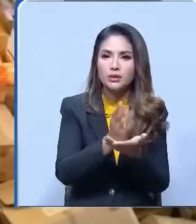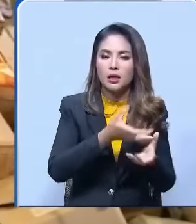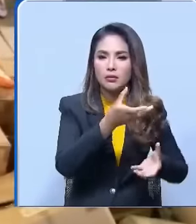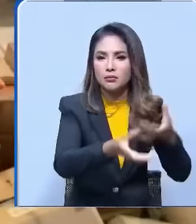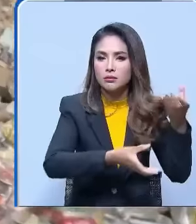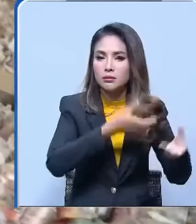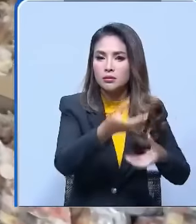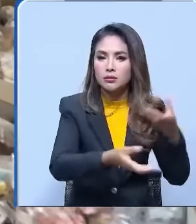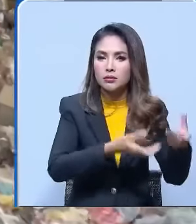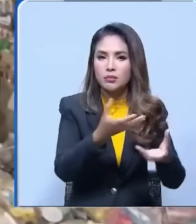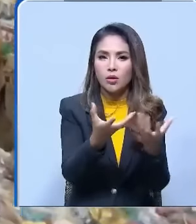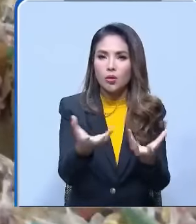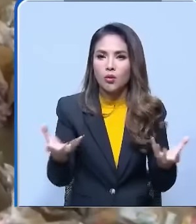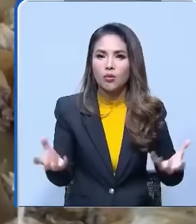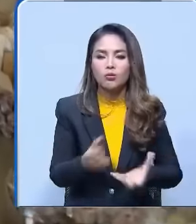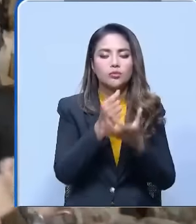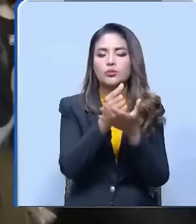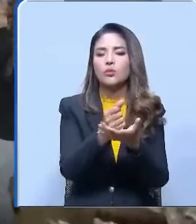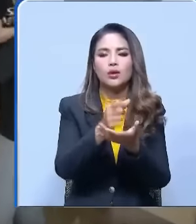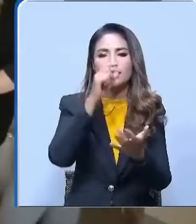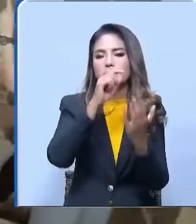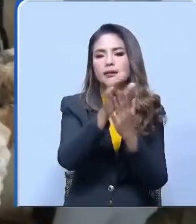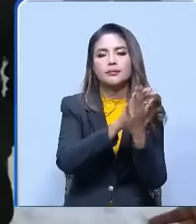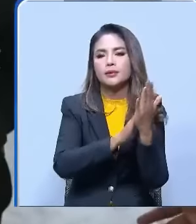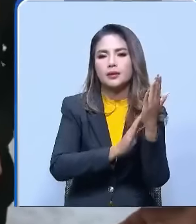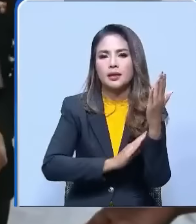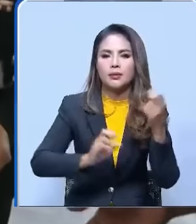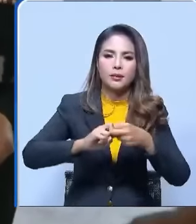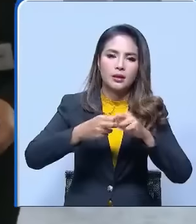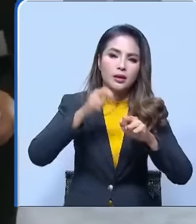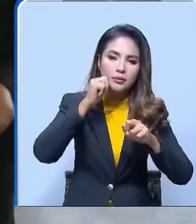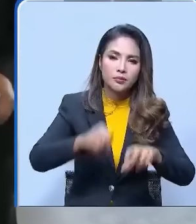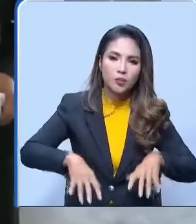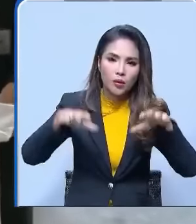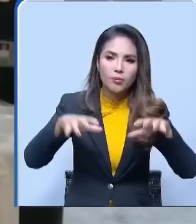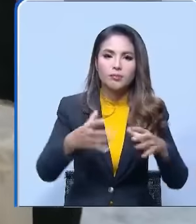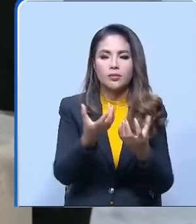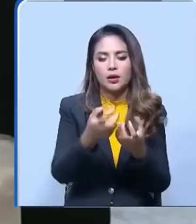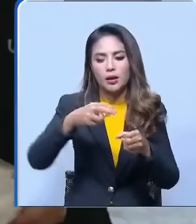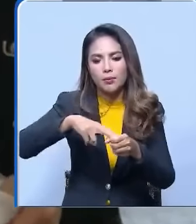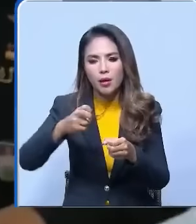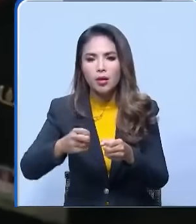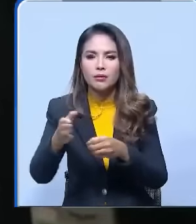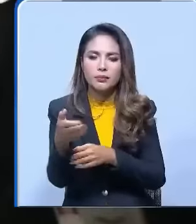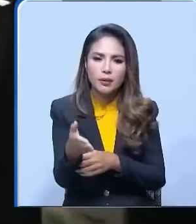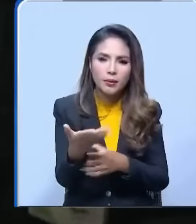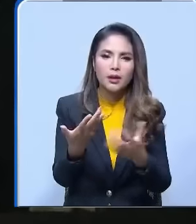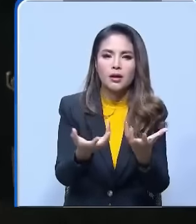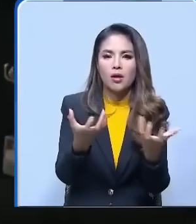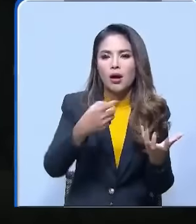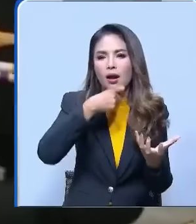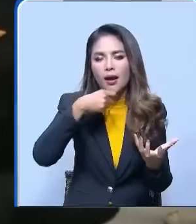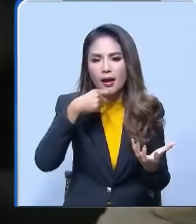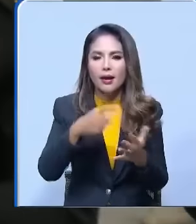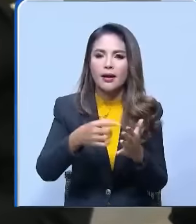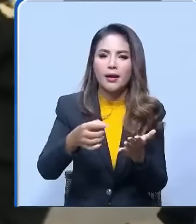กภัยทั่วประเทศค่ะไม่ว่าจะเป็นข้าวสารอาหารแห้งอาหารกระป๋องเครื่องปรุงรสน้ำดื่มยาสามัญประจำบ้านยากันยุ